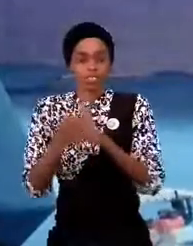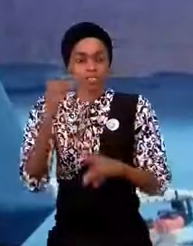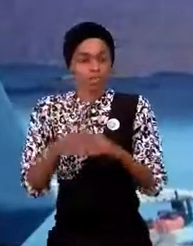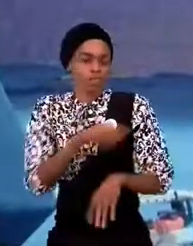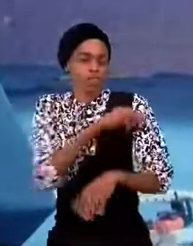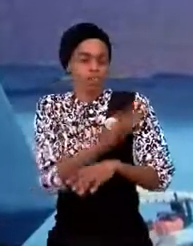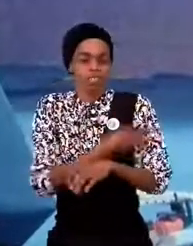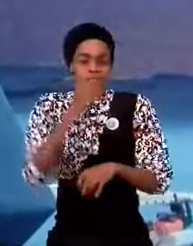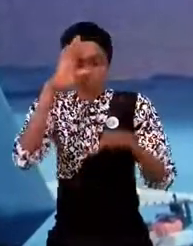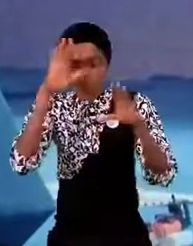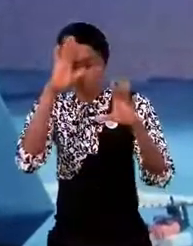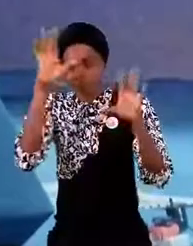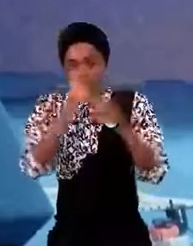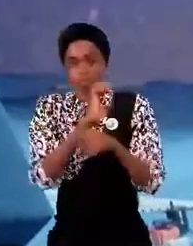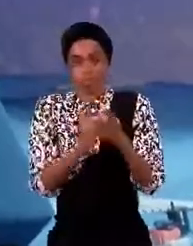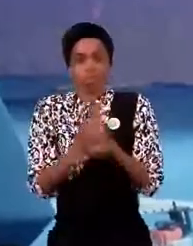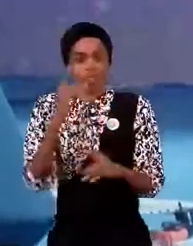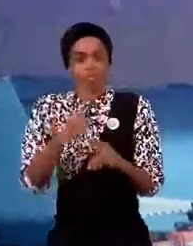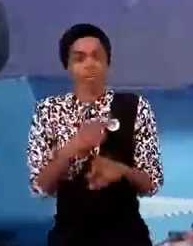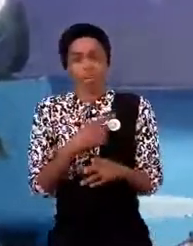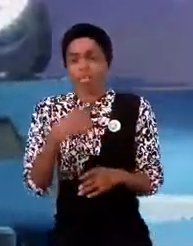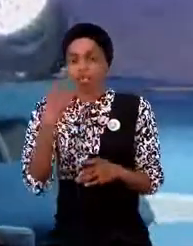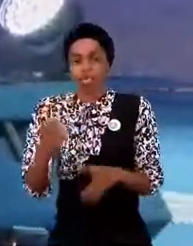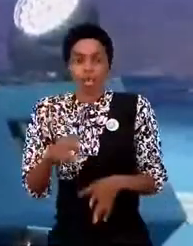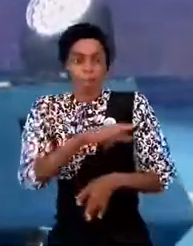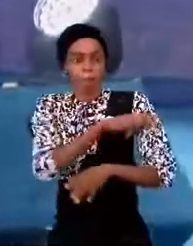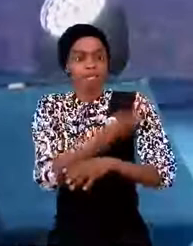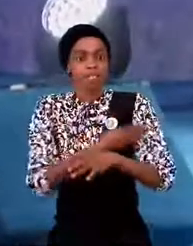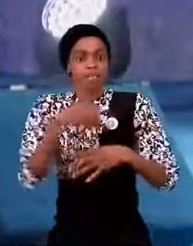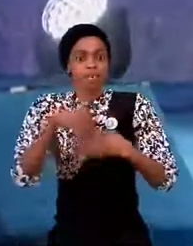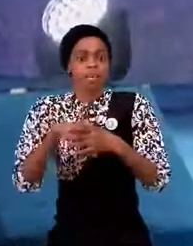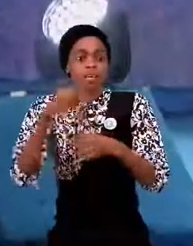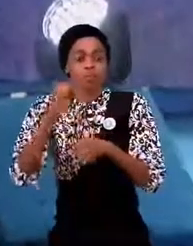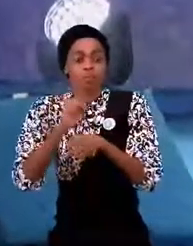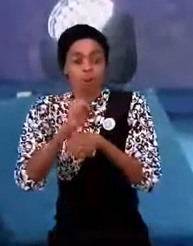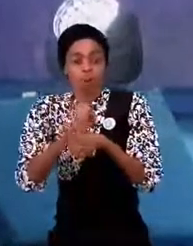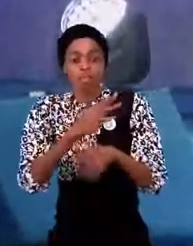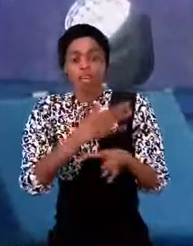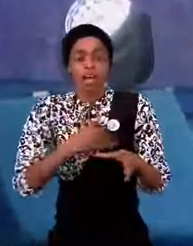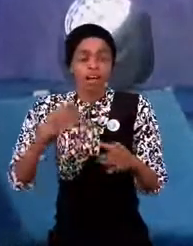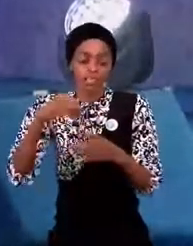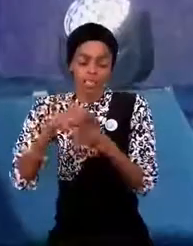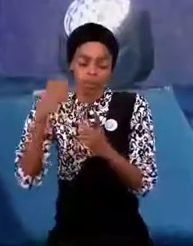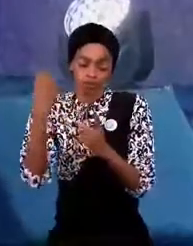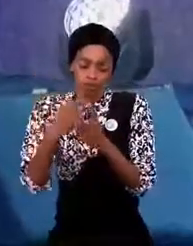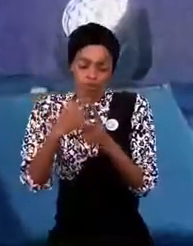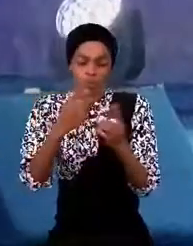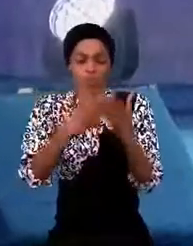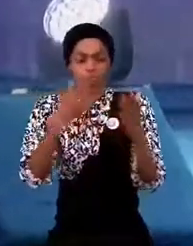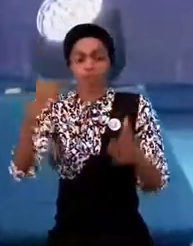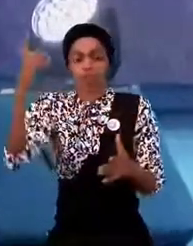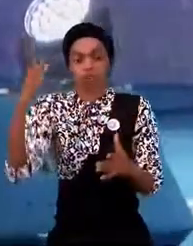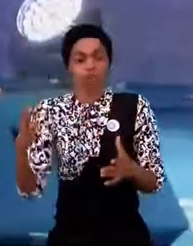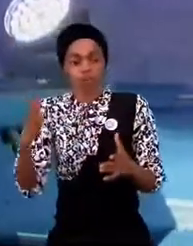puissant en parole devant Dieu, puissant en parole devant tout le peuple.